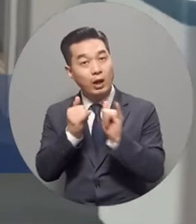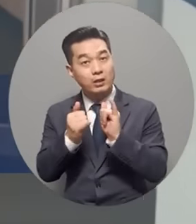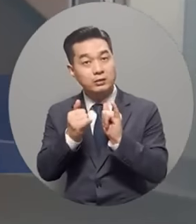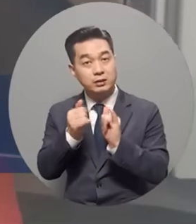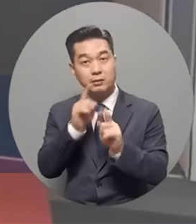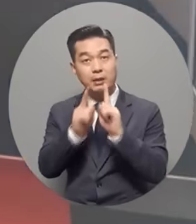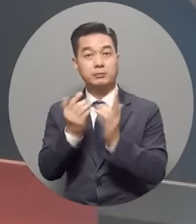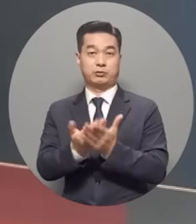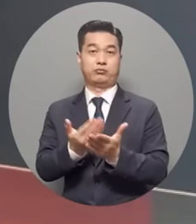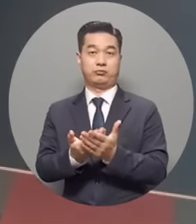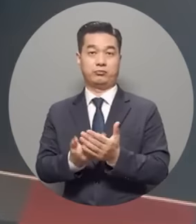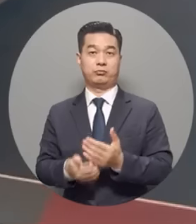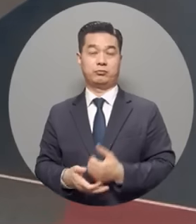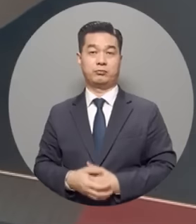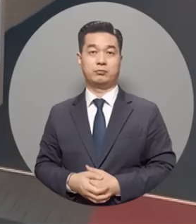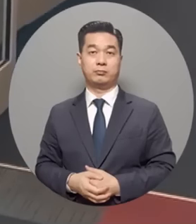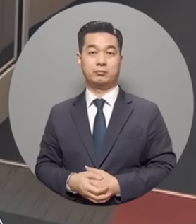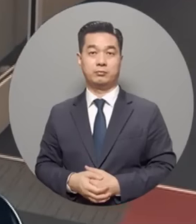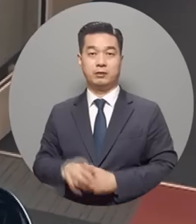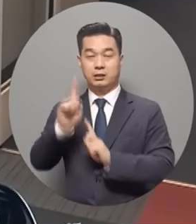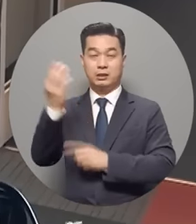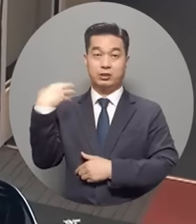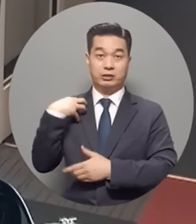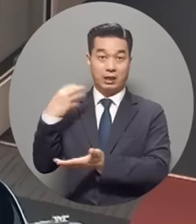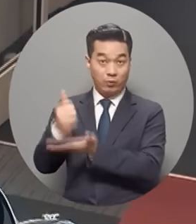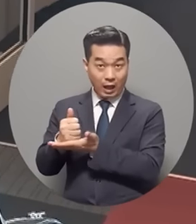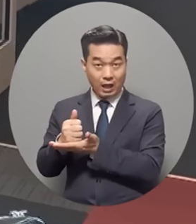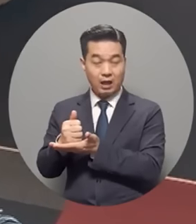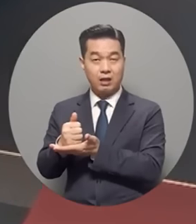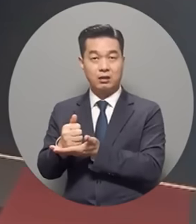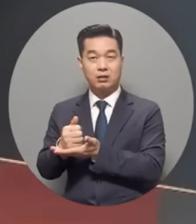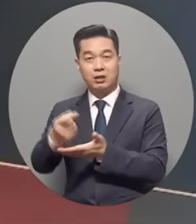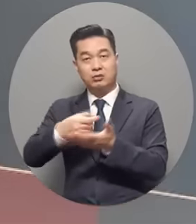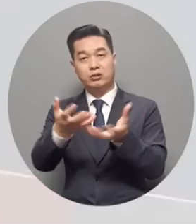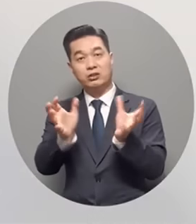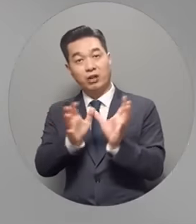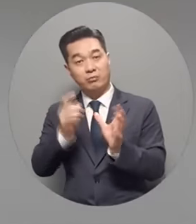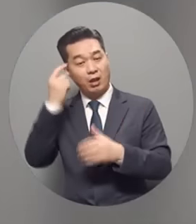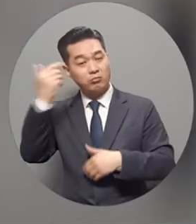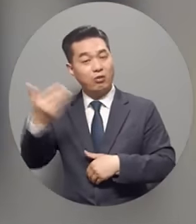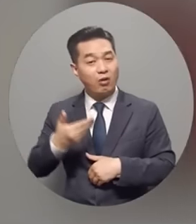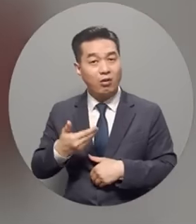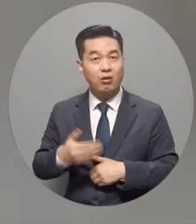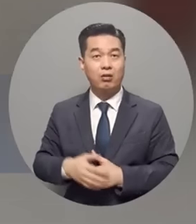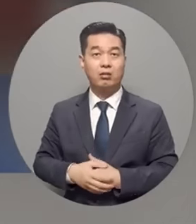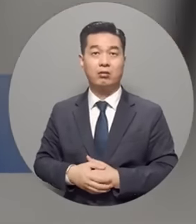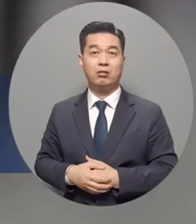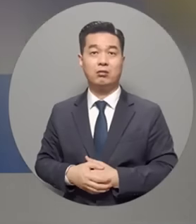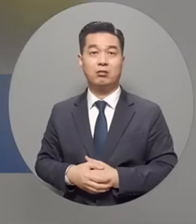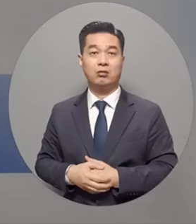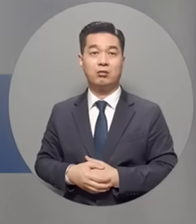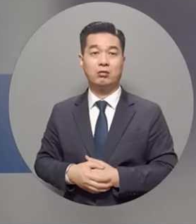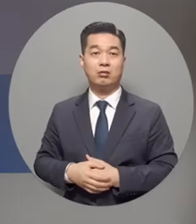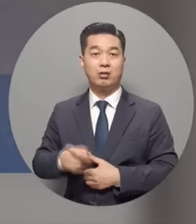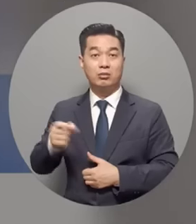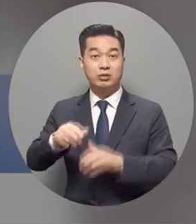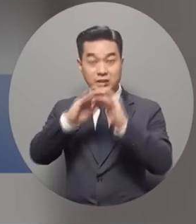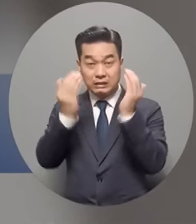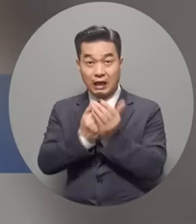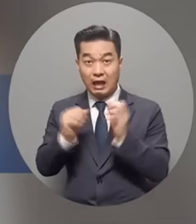말씀하세요. 이 전 장관은 매번 취재진에게 되물었습니다. 어떻게 취재진 다 있는데 오신